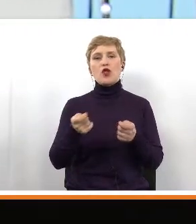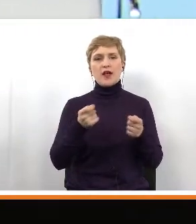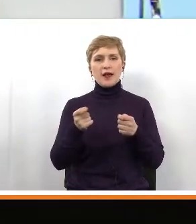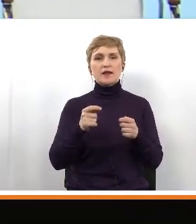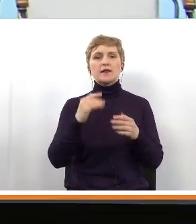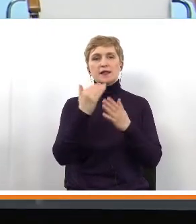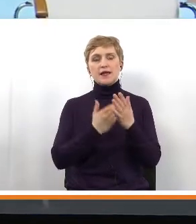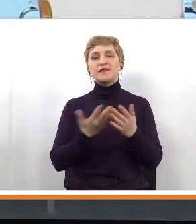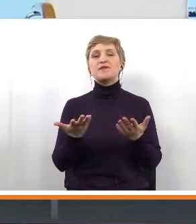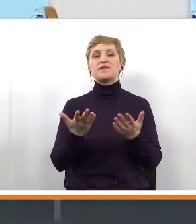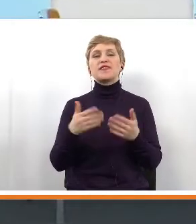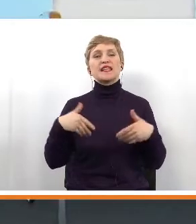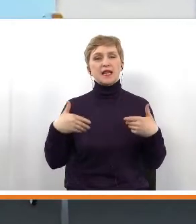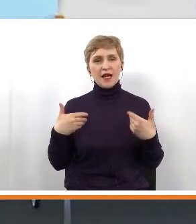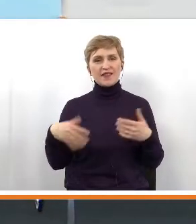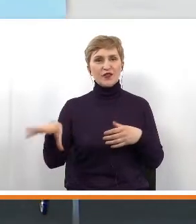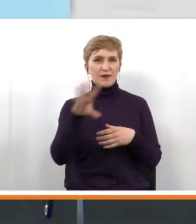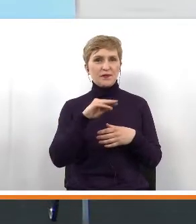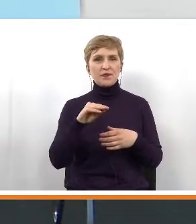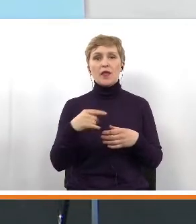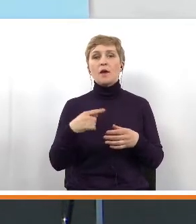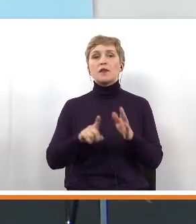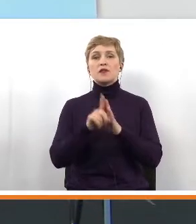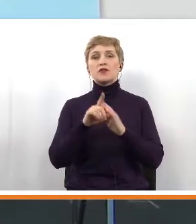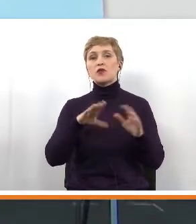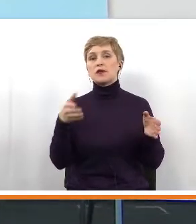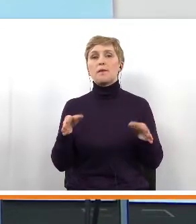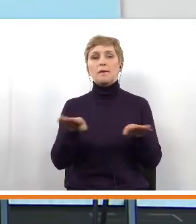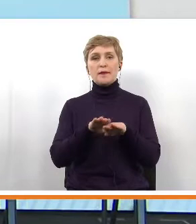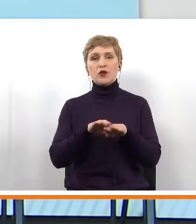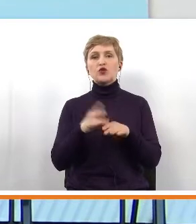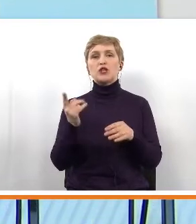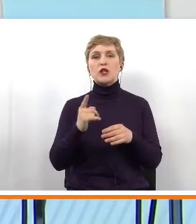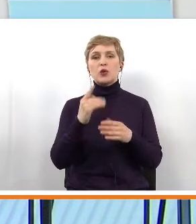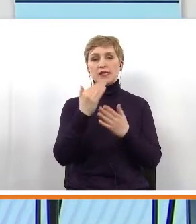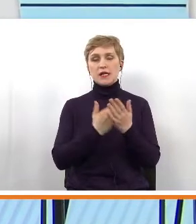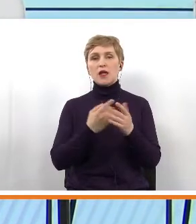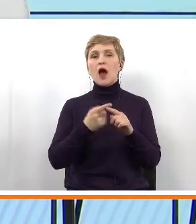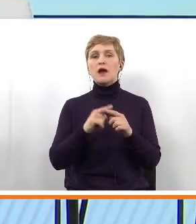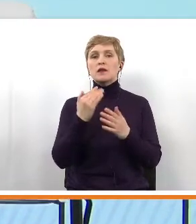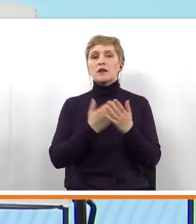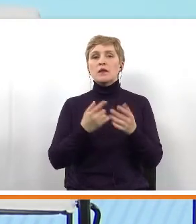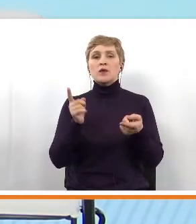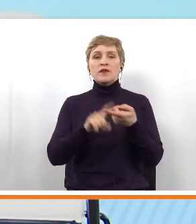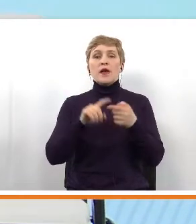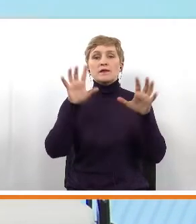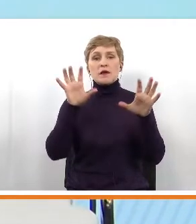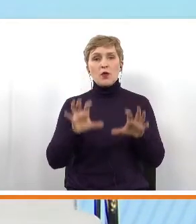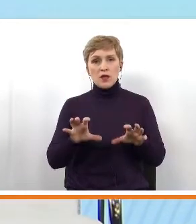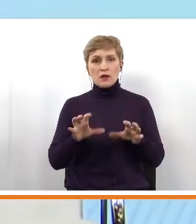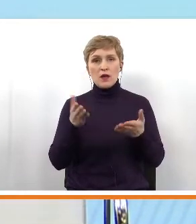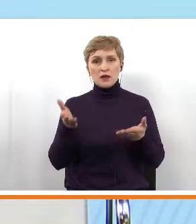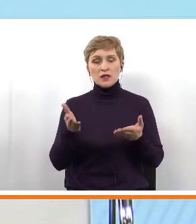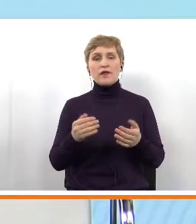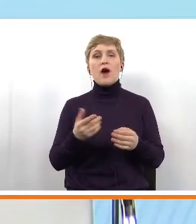Всем здравствуйте. Мы начинаем нашу заключительную сессию, и эта сессия будет касаться законодательства.